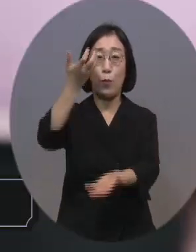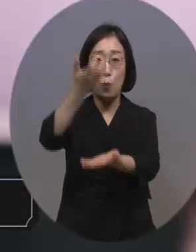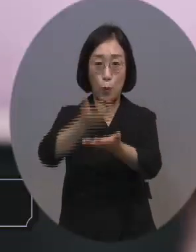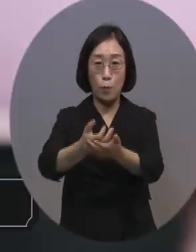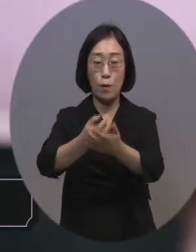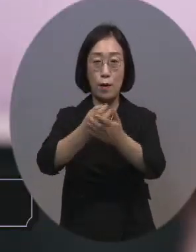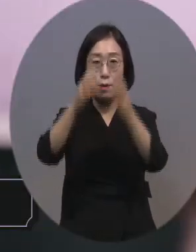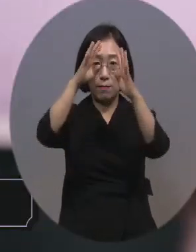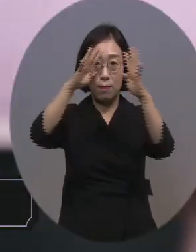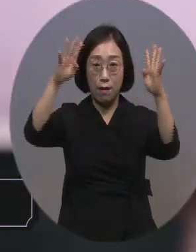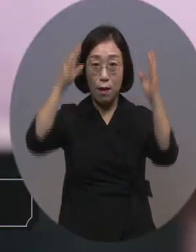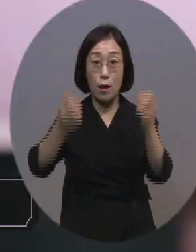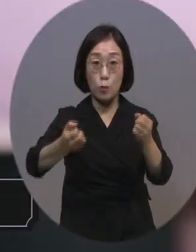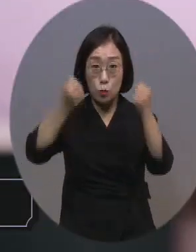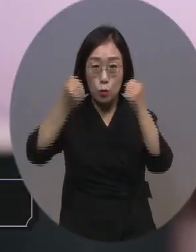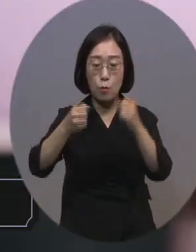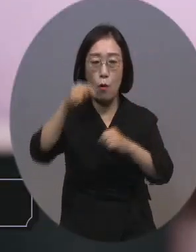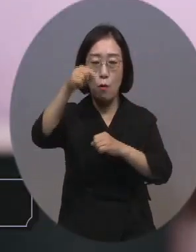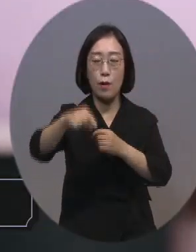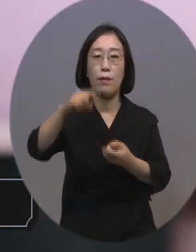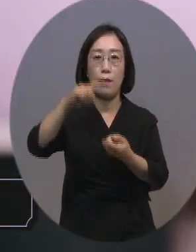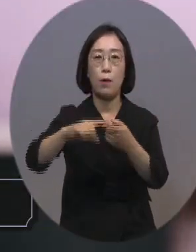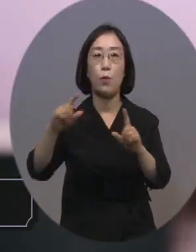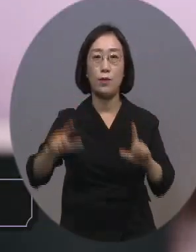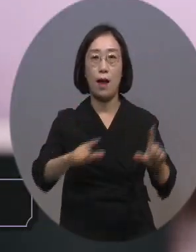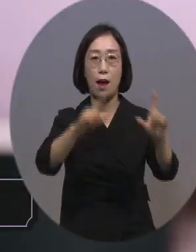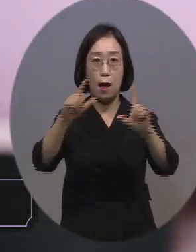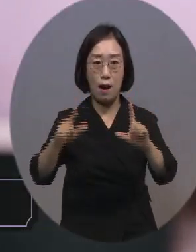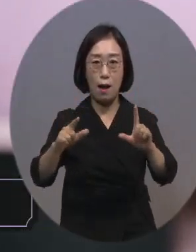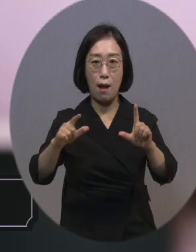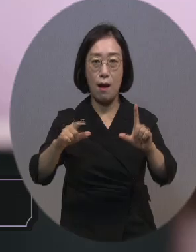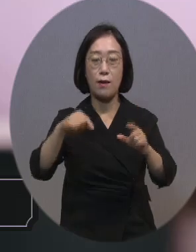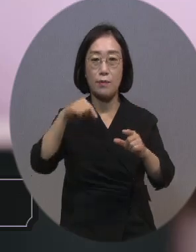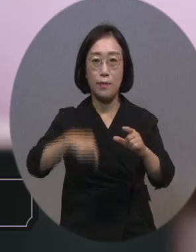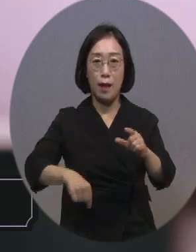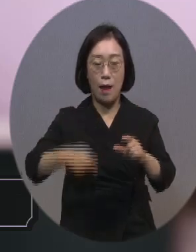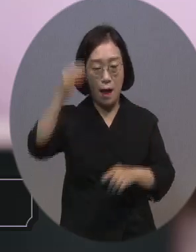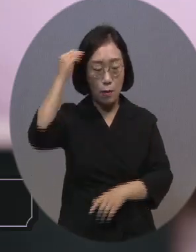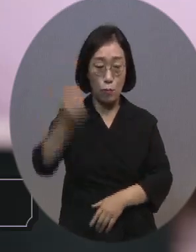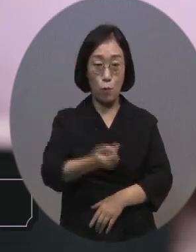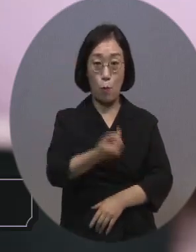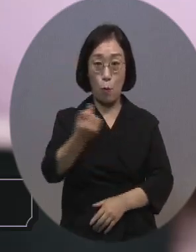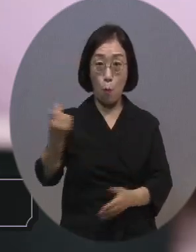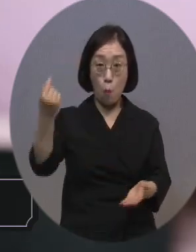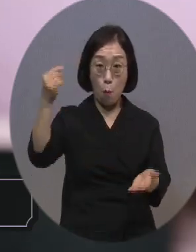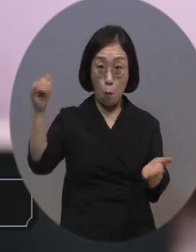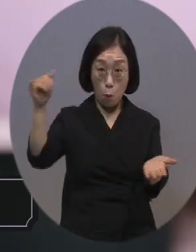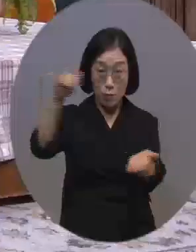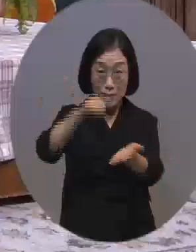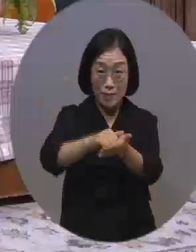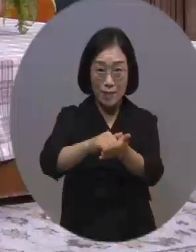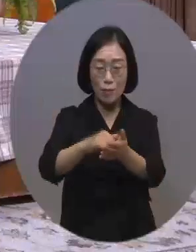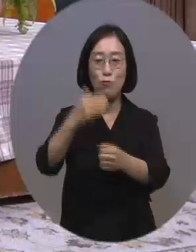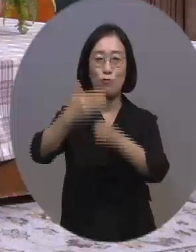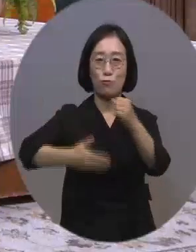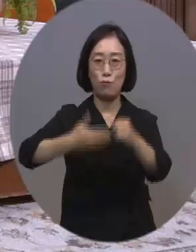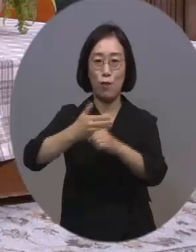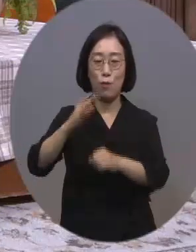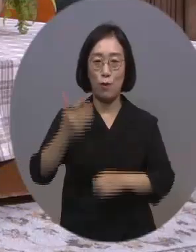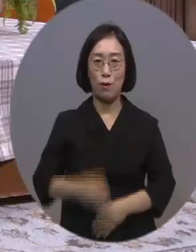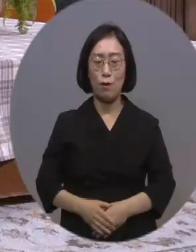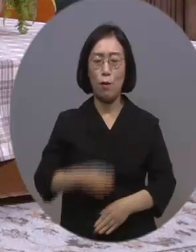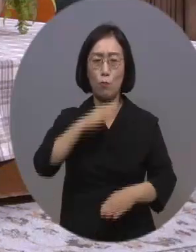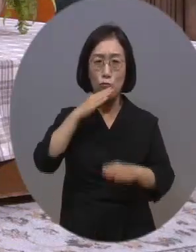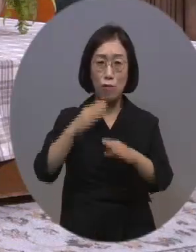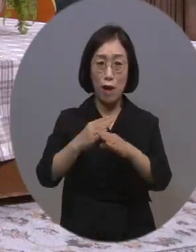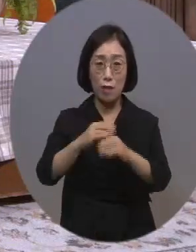대학교 졸업할 때까지 해외에 계속 살다가 네, 한국 정착한 지 9년 차입니다. 야,